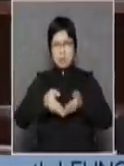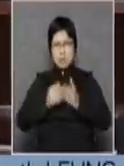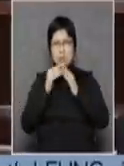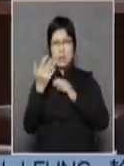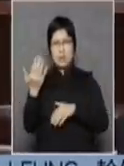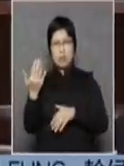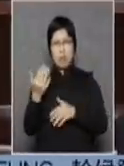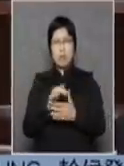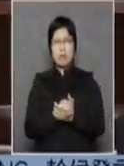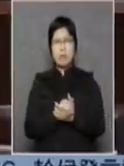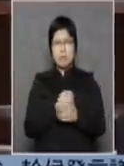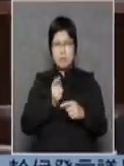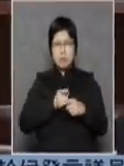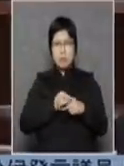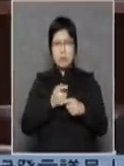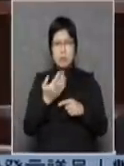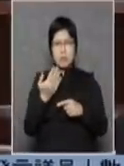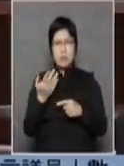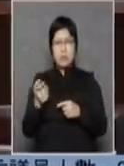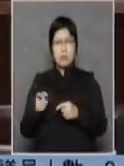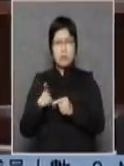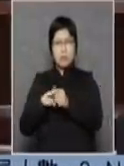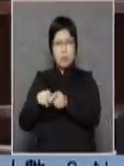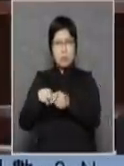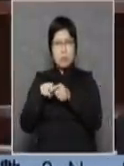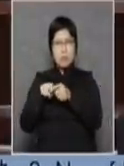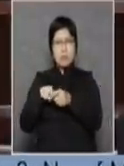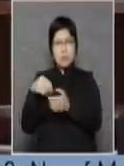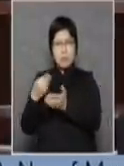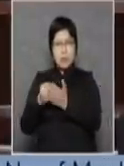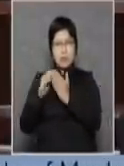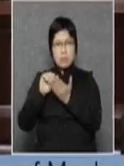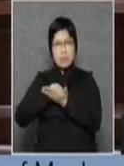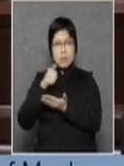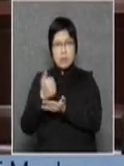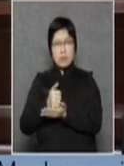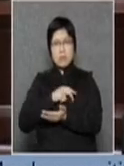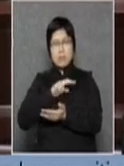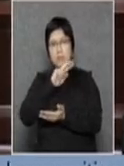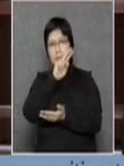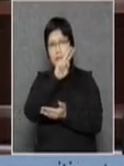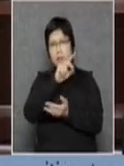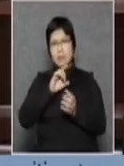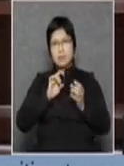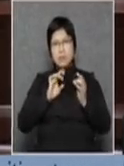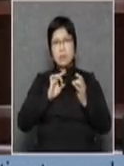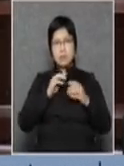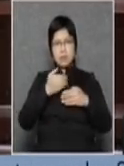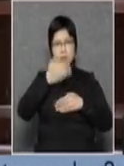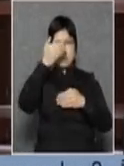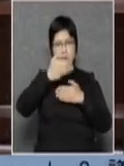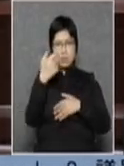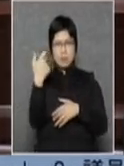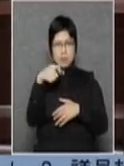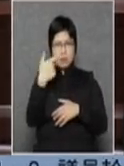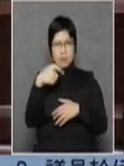多少，中產能不能夠置業呢，就是取決於私樓的樓價